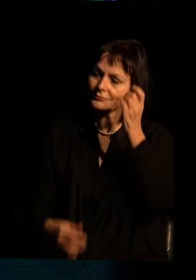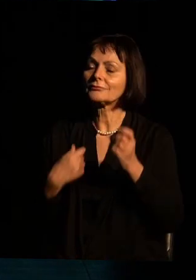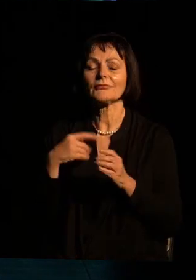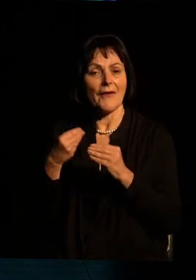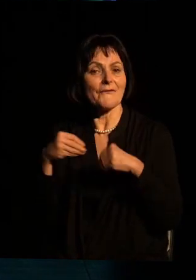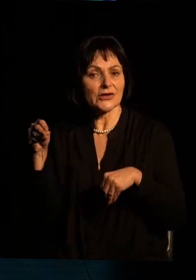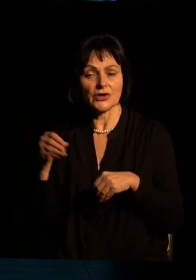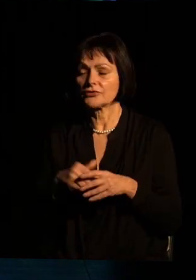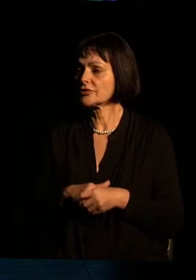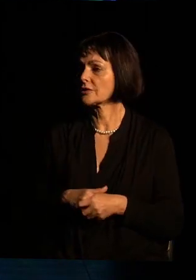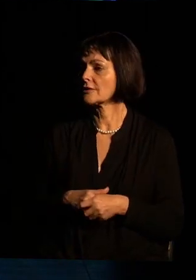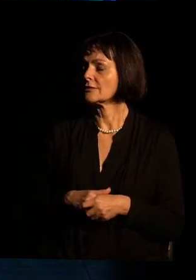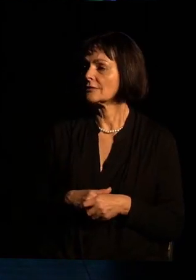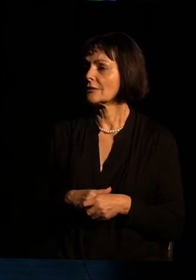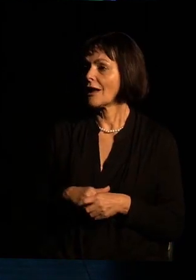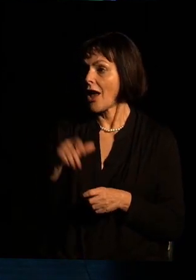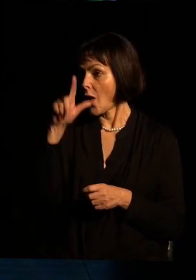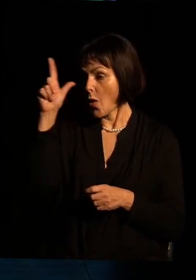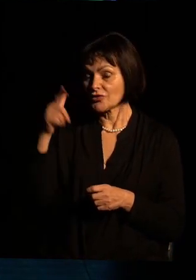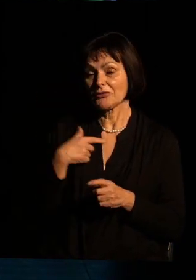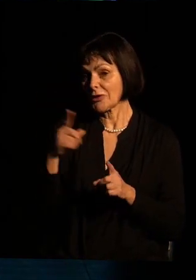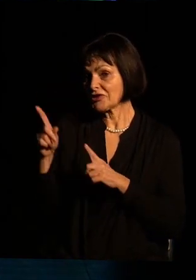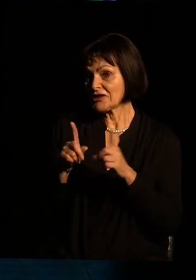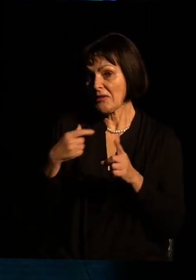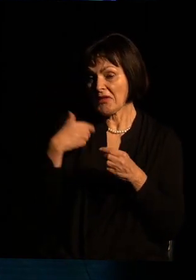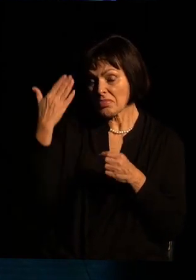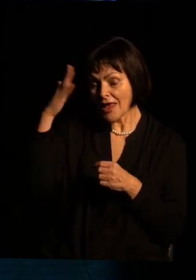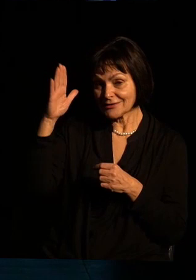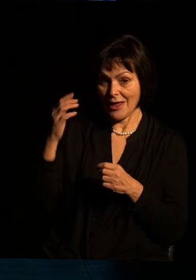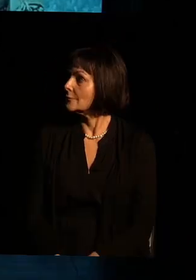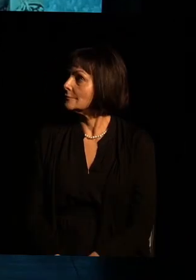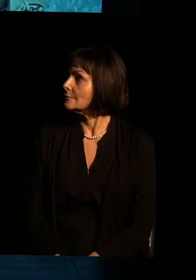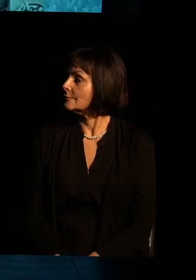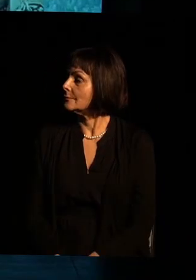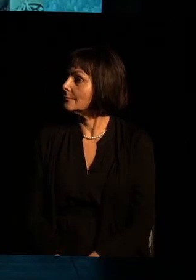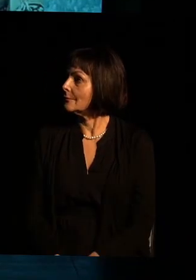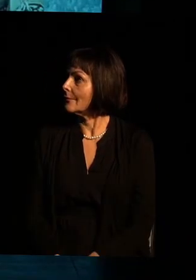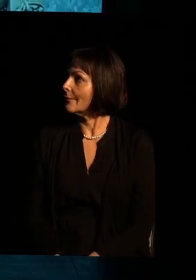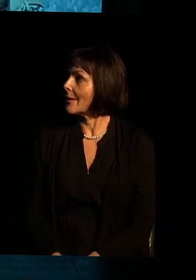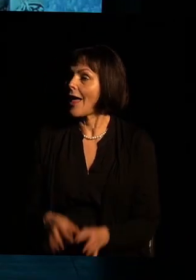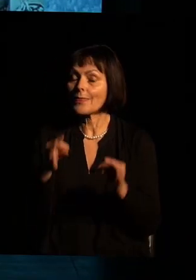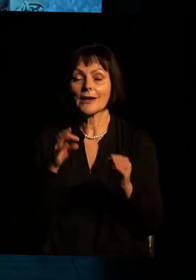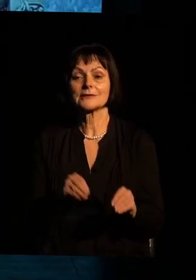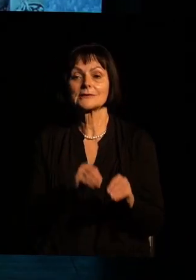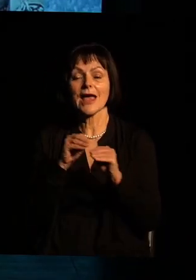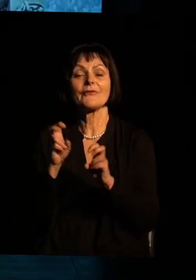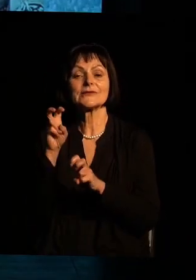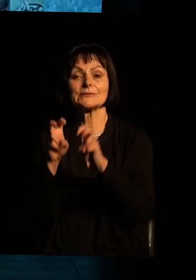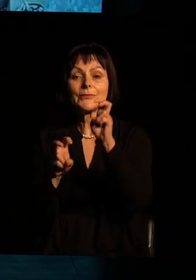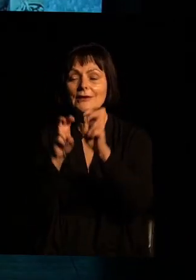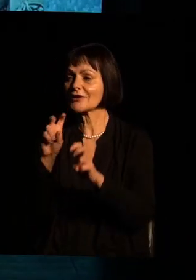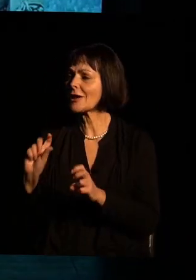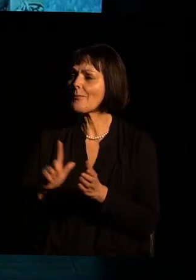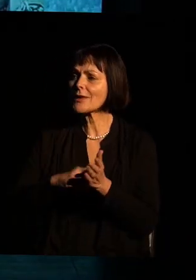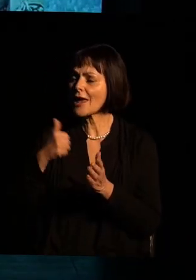do większości ludzi, którzy się czasami nie znają nawet na górach. Natomiast przechodzimy do wspinaczki takiej twojej, jednej